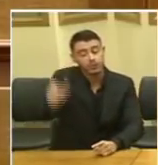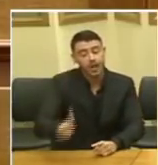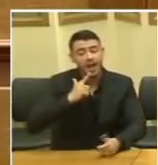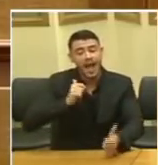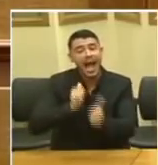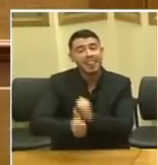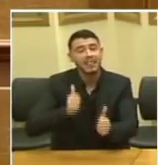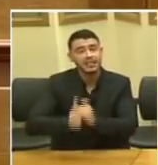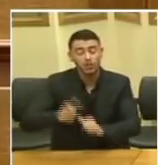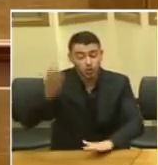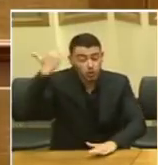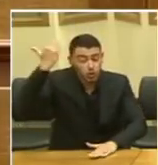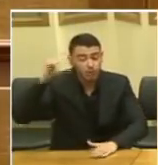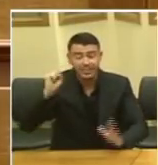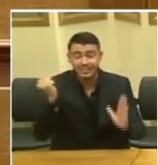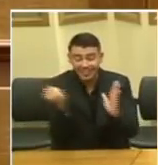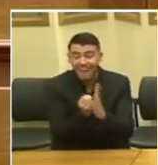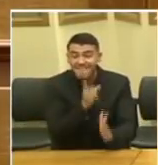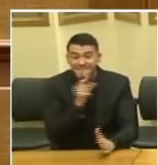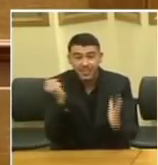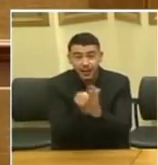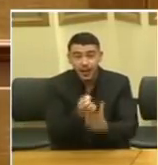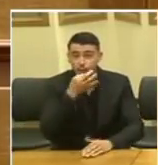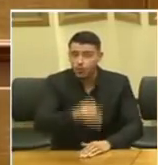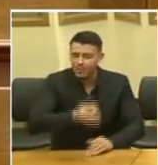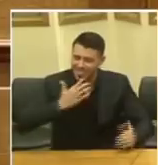υπήρχε. Κυρίες και κύριοι συνάδελφοι, λοιπόν,